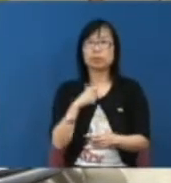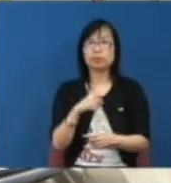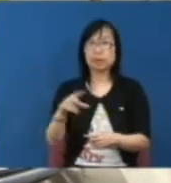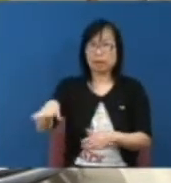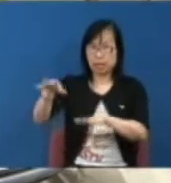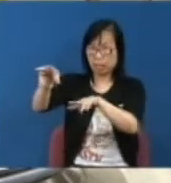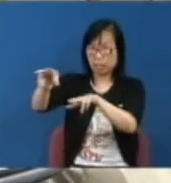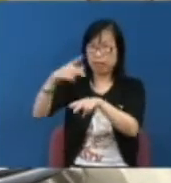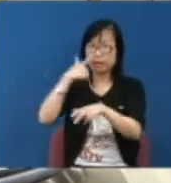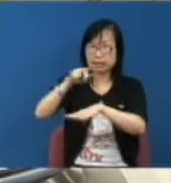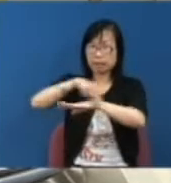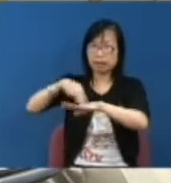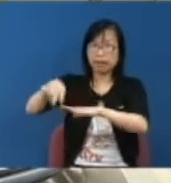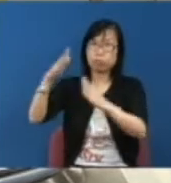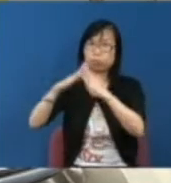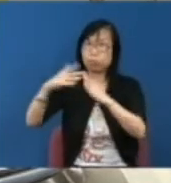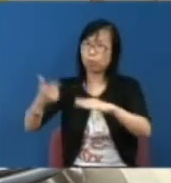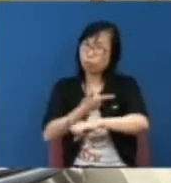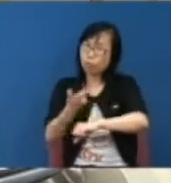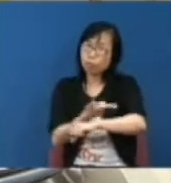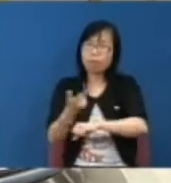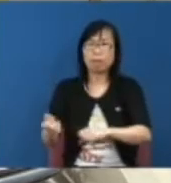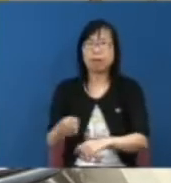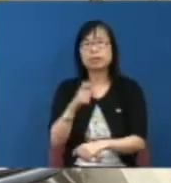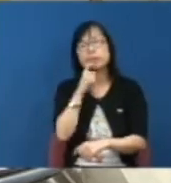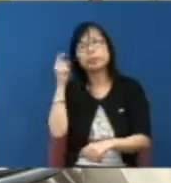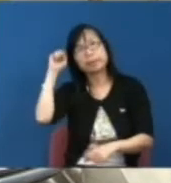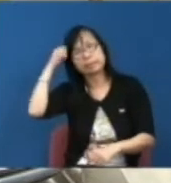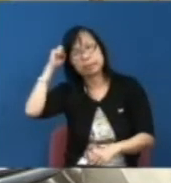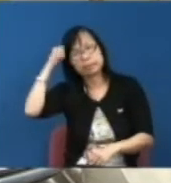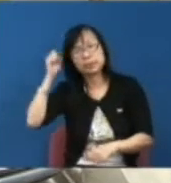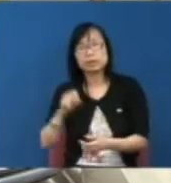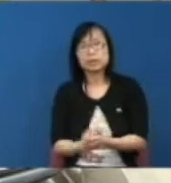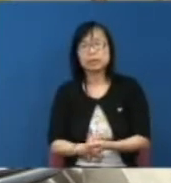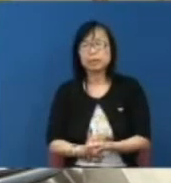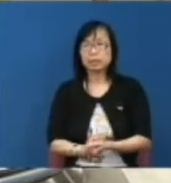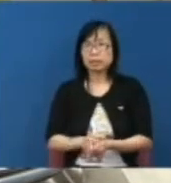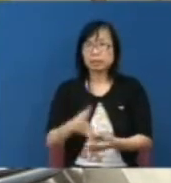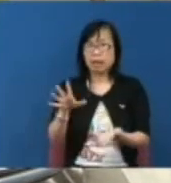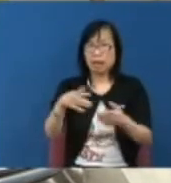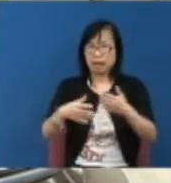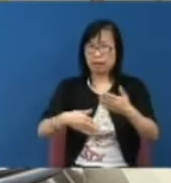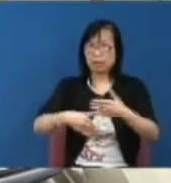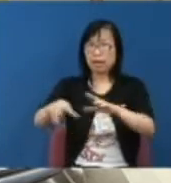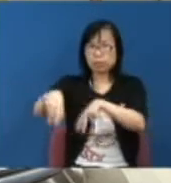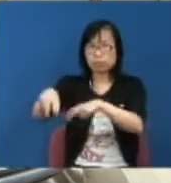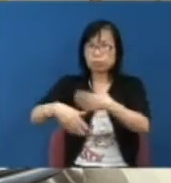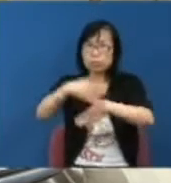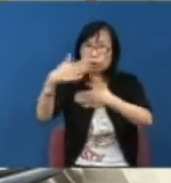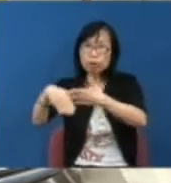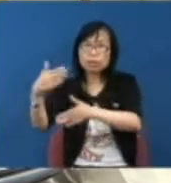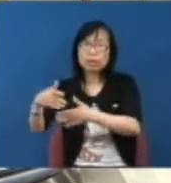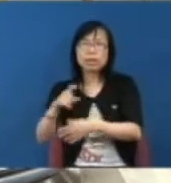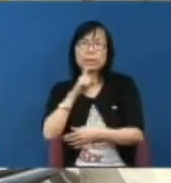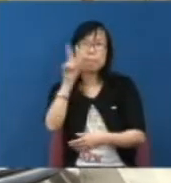新界住了咁多年的居民啦，有個業主其實你有冇啲概念咧？覺得應該一間村屋或者一間丁屋應該點改善咧